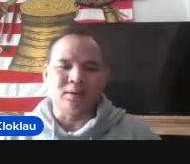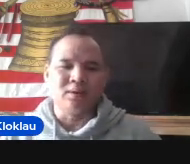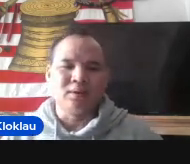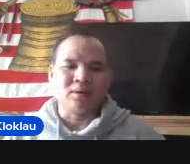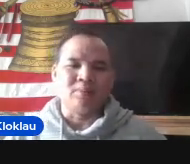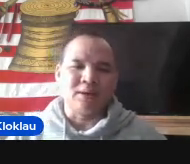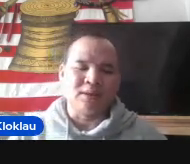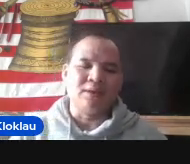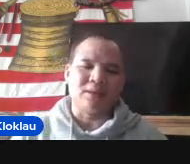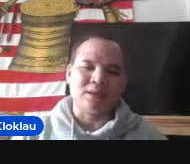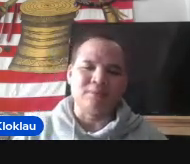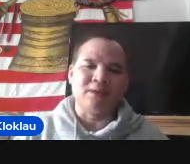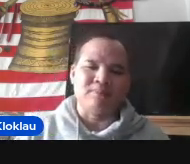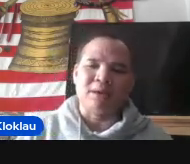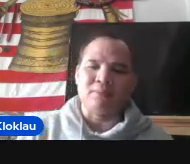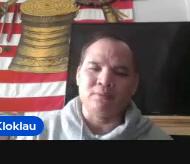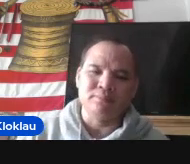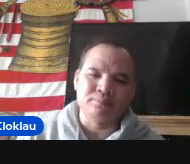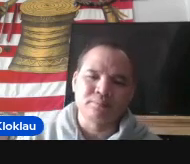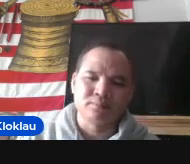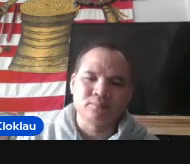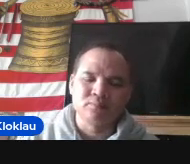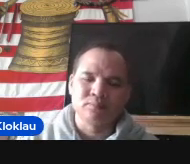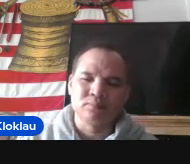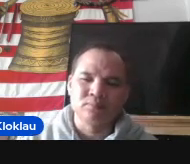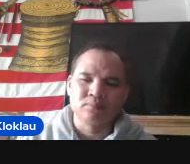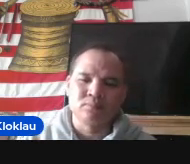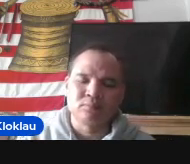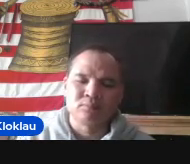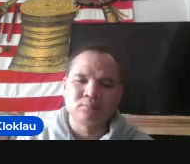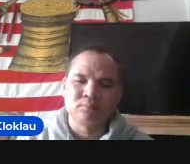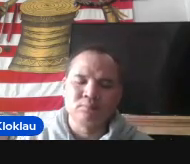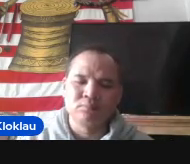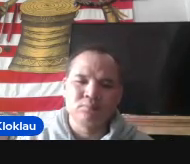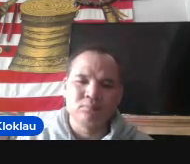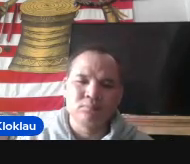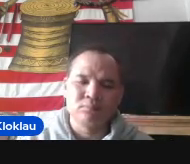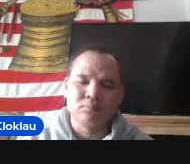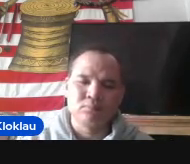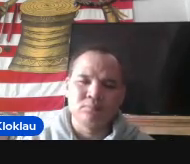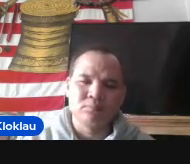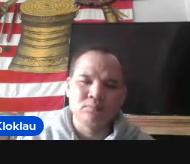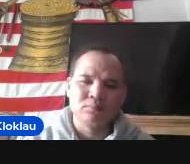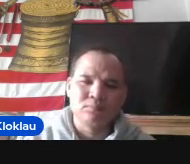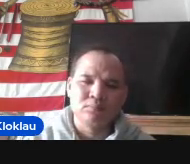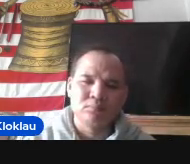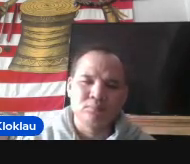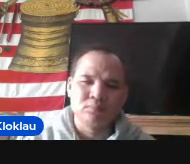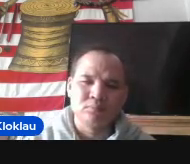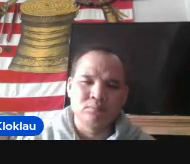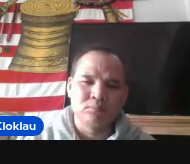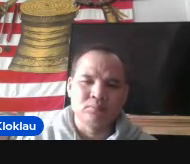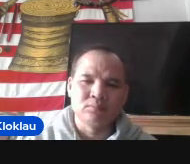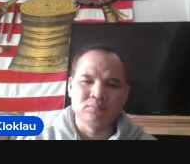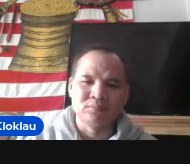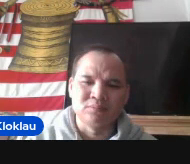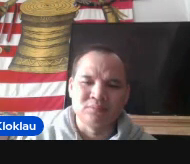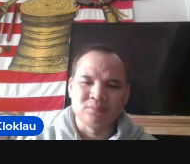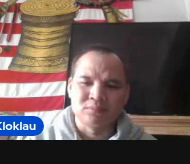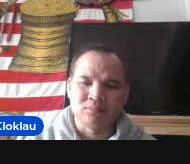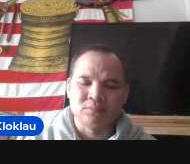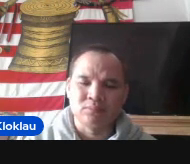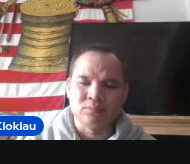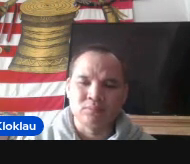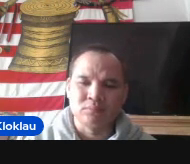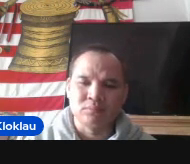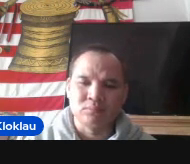เดือนเนี่ย ก ้าวหน้าไปถ้าผมลากเส้นเป็นกราฟเนี่ยนะครับมันก็เคยสู้ลบมันไปอย่างเงี้ยขึ้นขึ้นลงลงวันนี้มันขึ้นงี้เลยครับเส้น